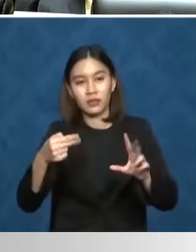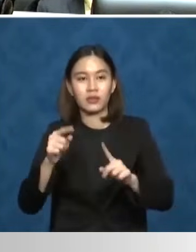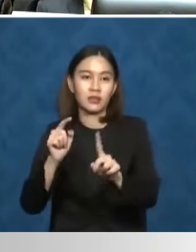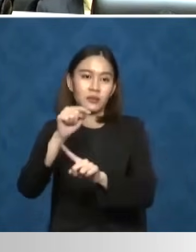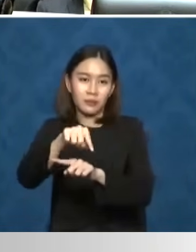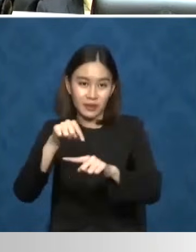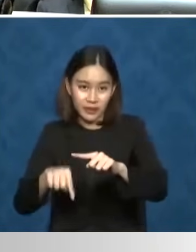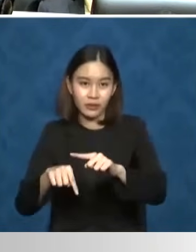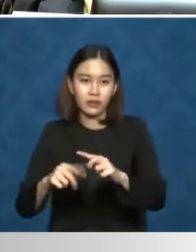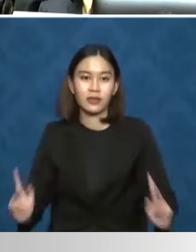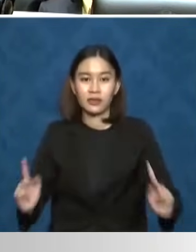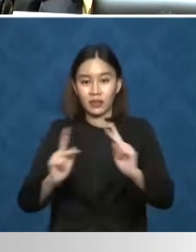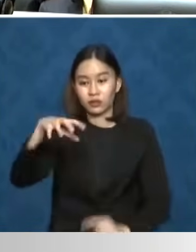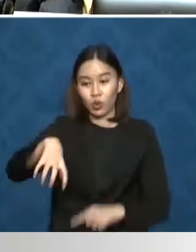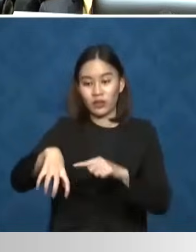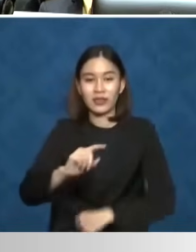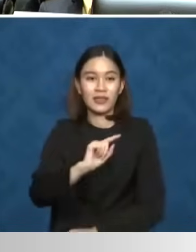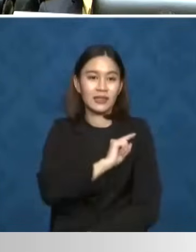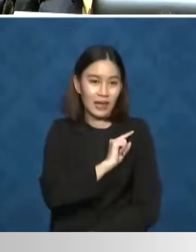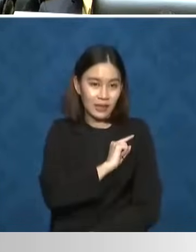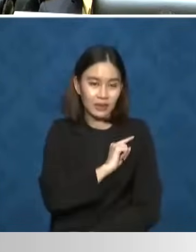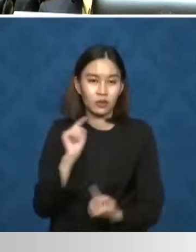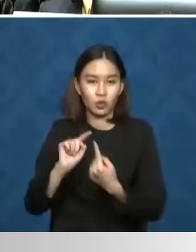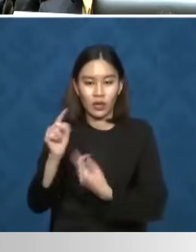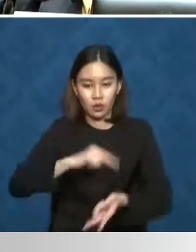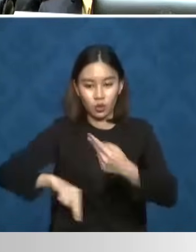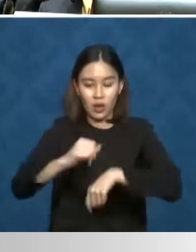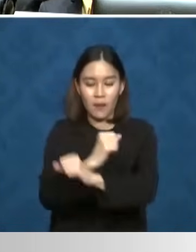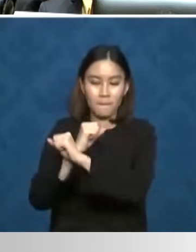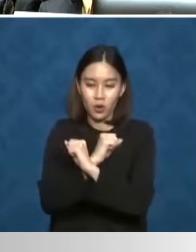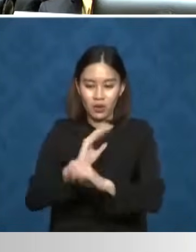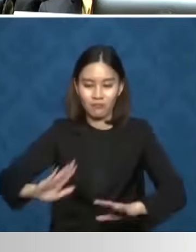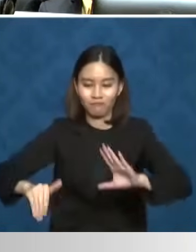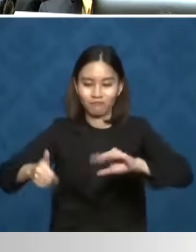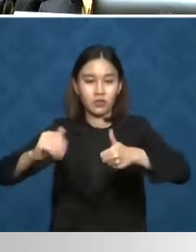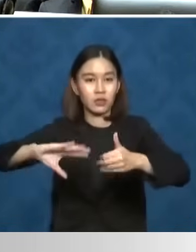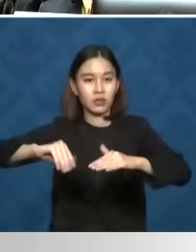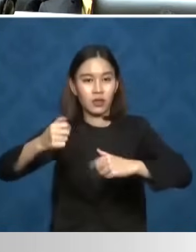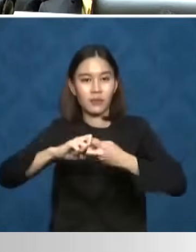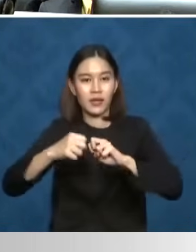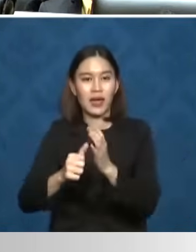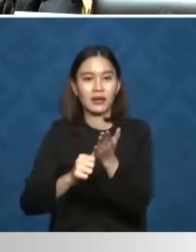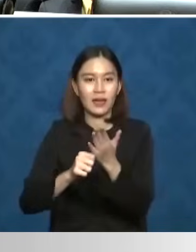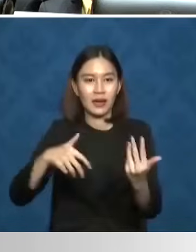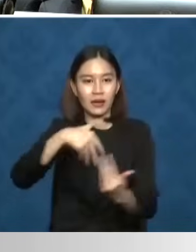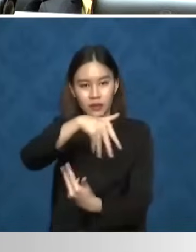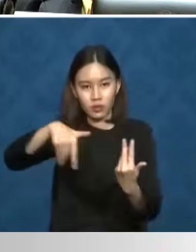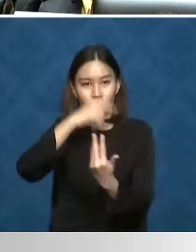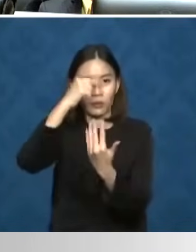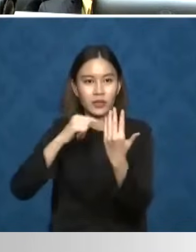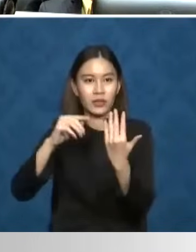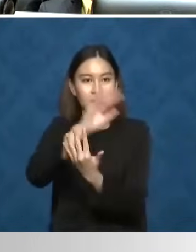1% ซึ่งกระทรวงนี้ครับมีภารกิจอันยิ่งใหญ่ในด้านการปกป้องฟื้นฟูทรัพยากรและแก้ไขปัญหาสิ่งแวดล้อมของประเ